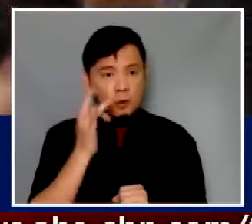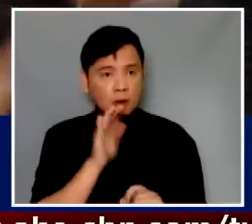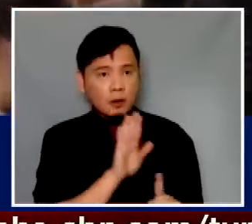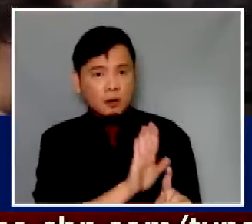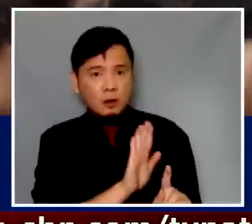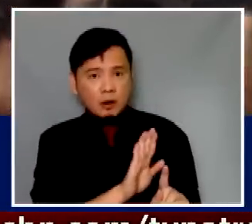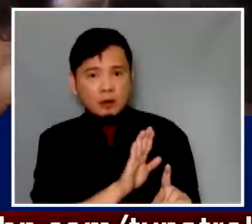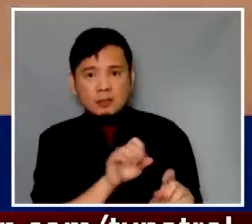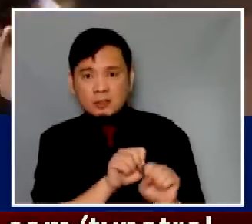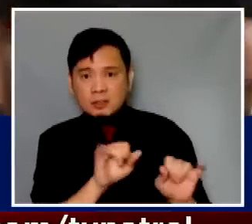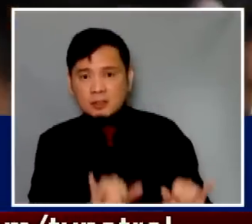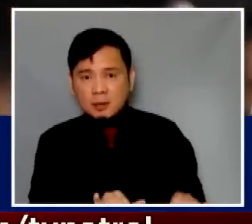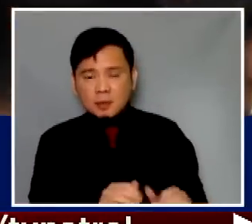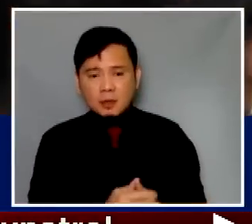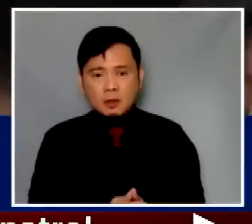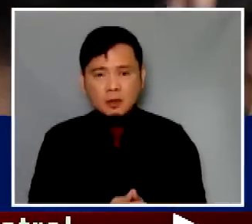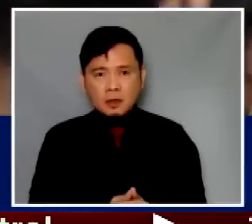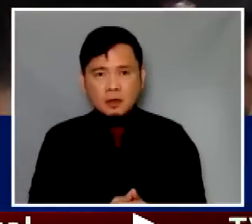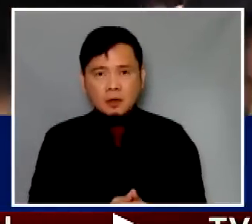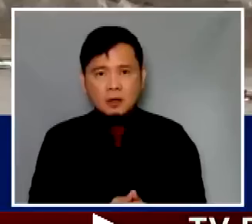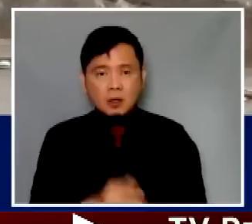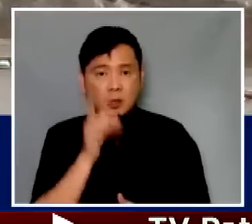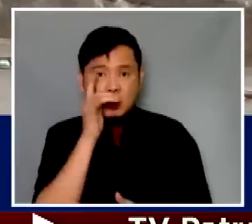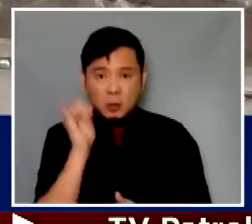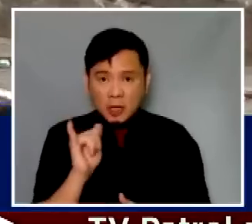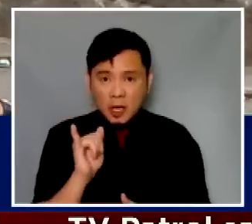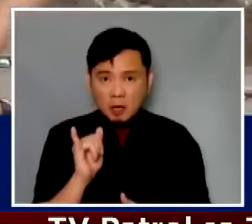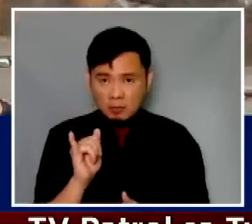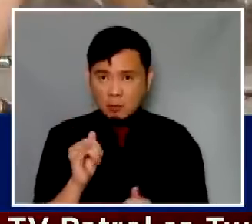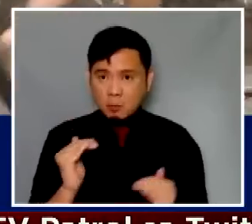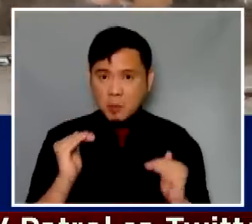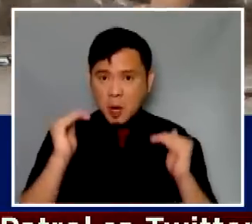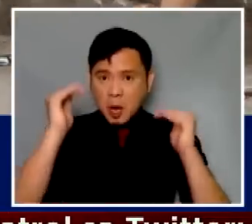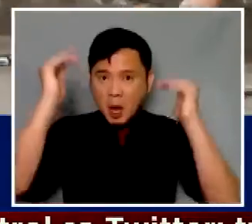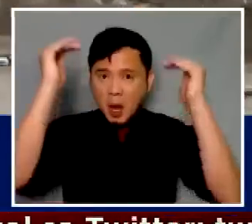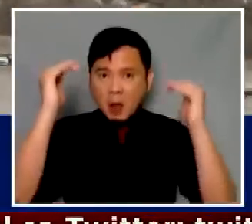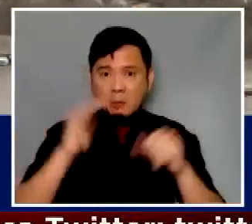naman umaabot sa puntong kailangang magtaas ng alert level.